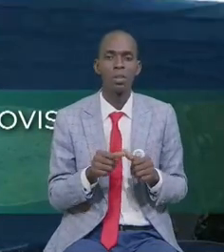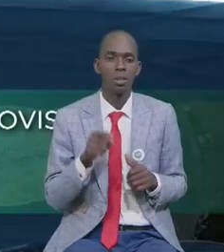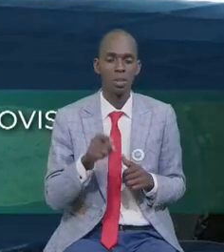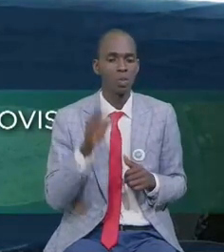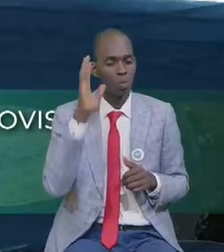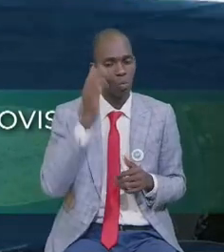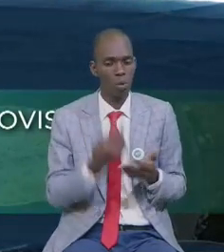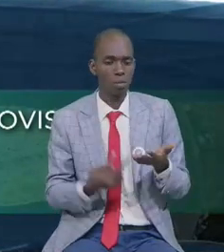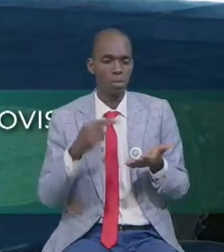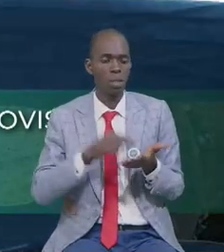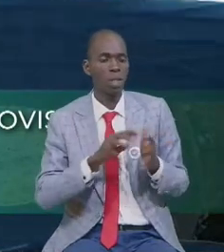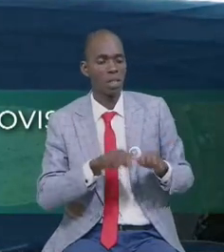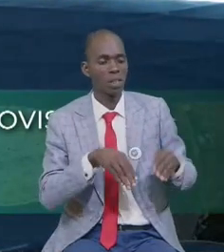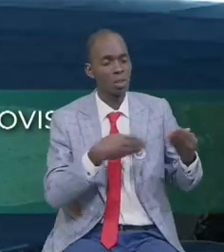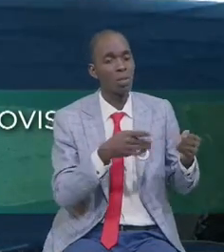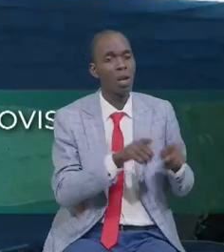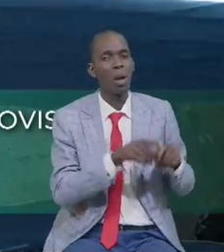il a besoin.